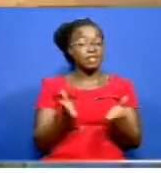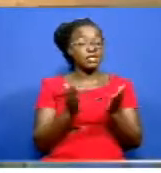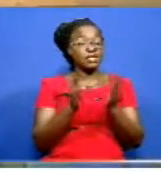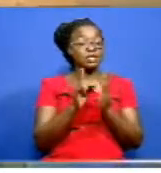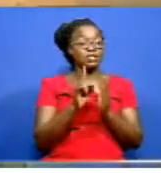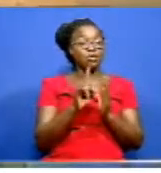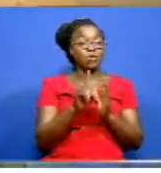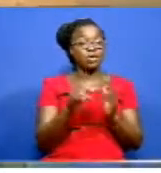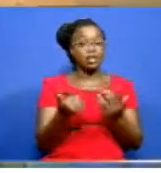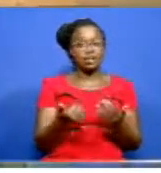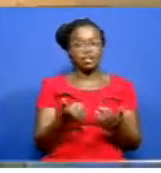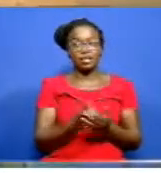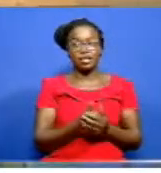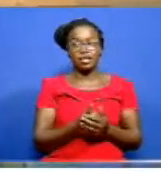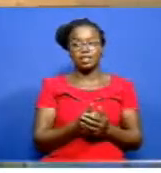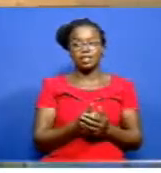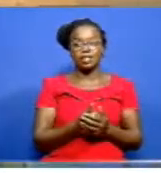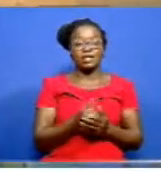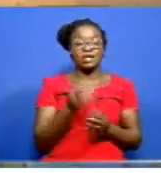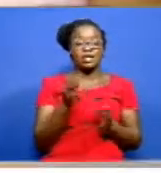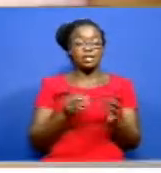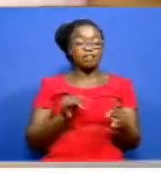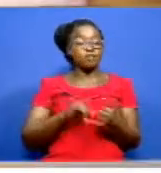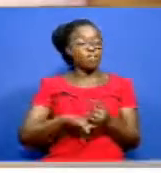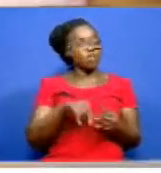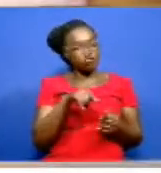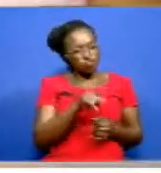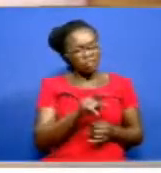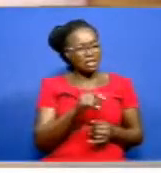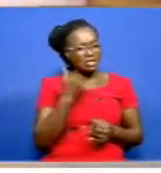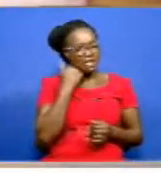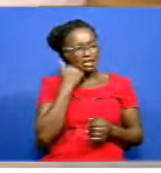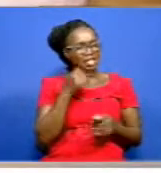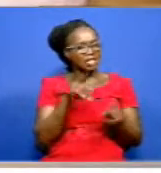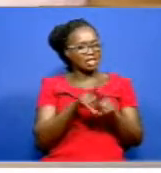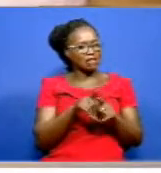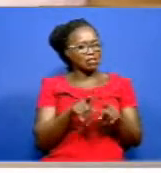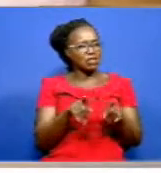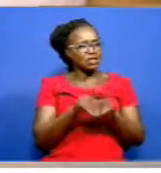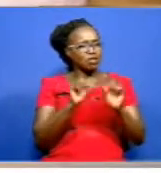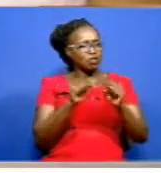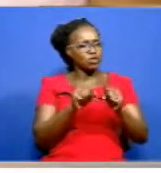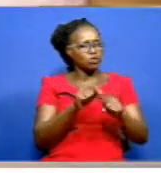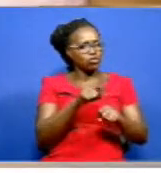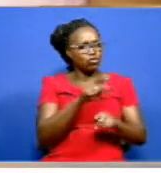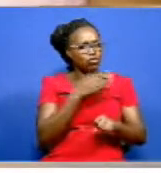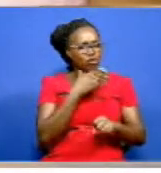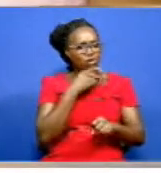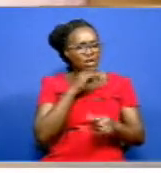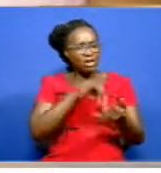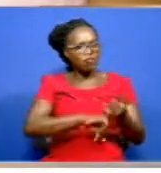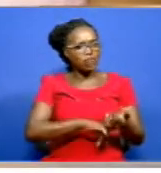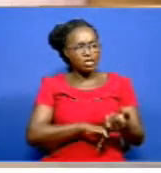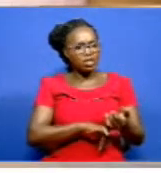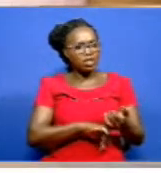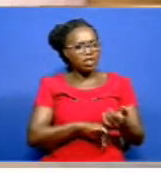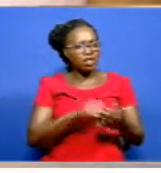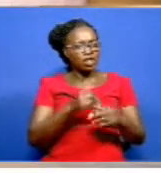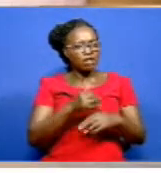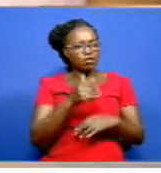kupeana moyo kama support. Ikiwa mkeo ana ugonjwa huu, kuna uwezekano pia wewe mume ukajipata